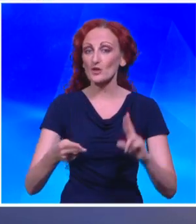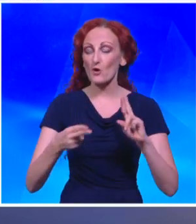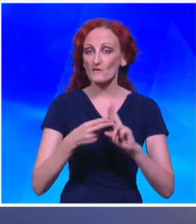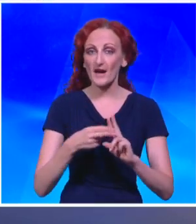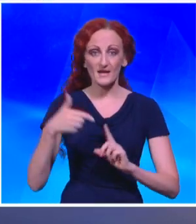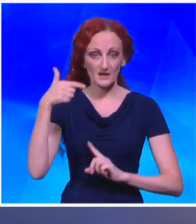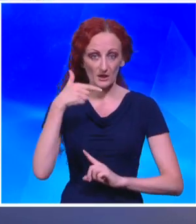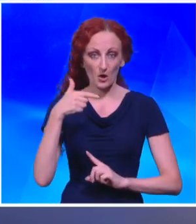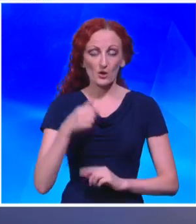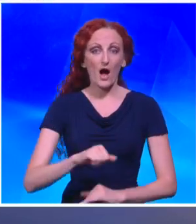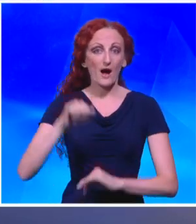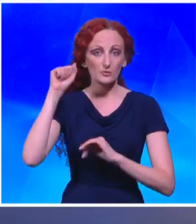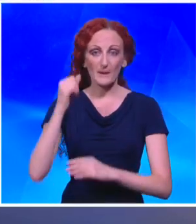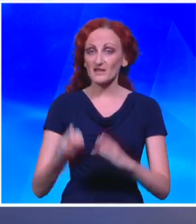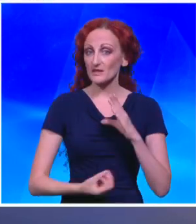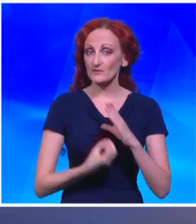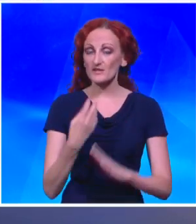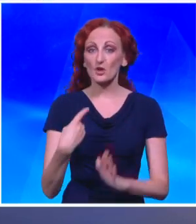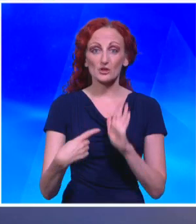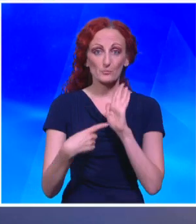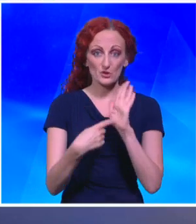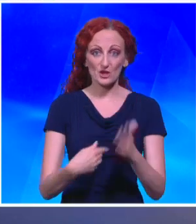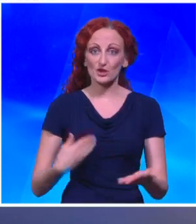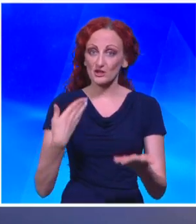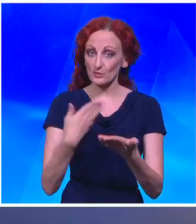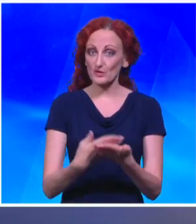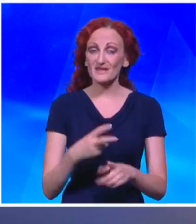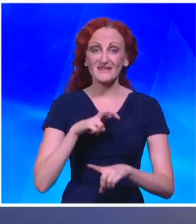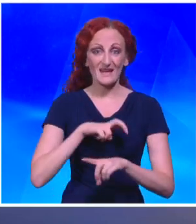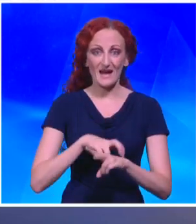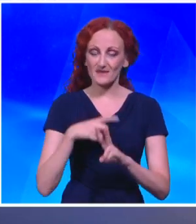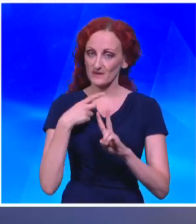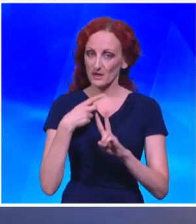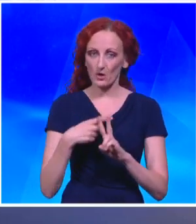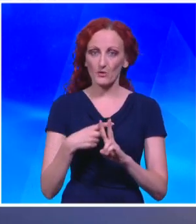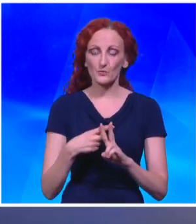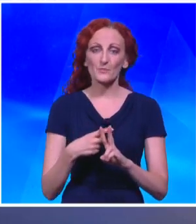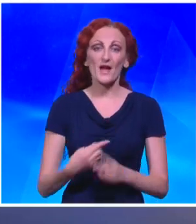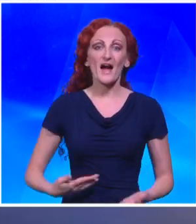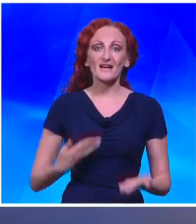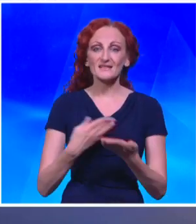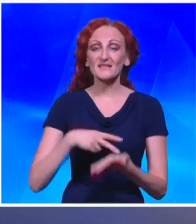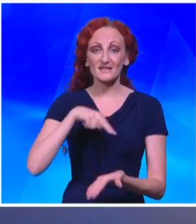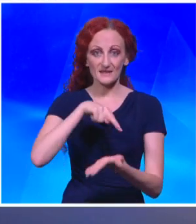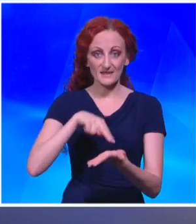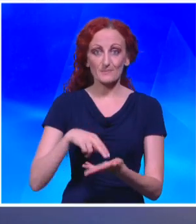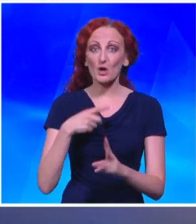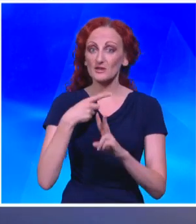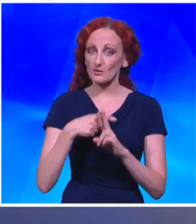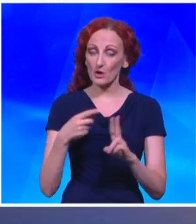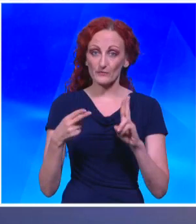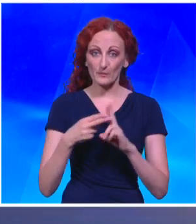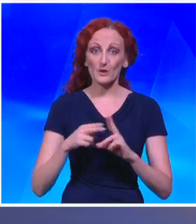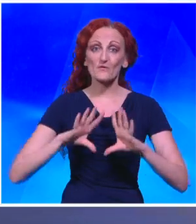партия Възраждане вече посочиха своята номинация Деян Николов. Кандидатът на Изправи се е Никола Вапцаров. Всичко